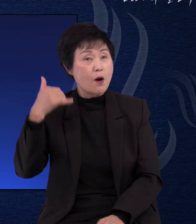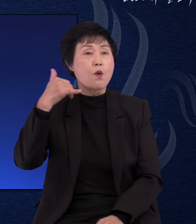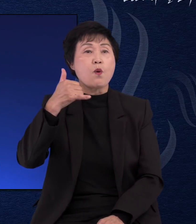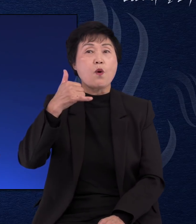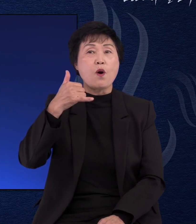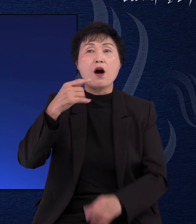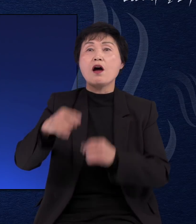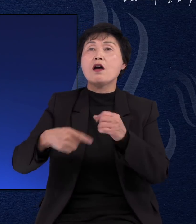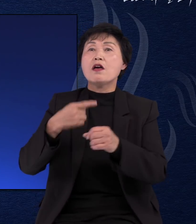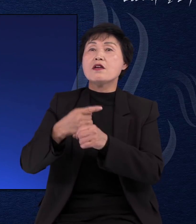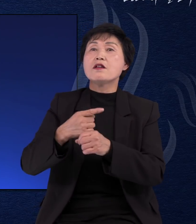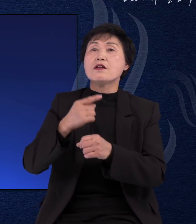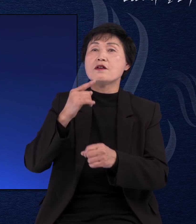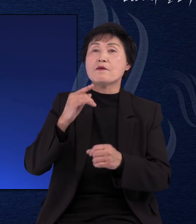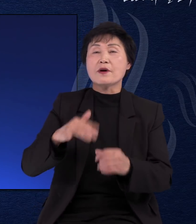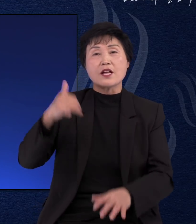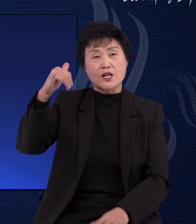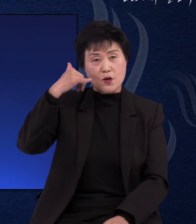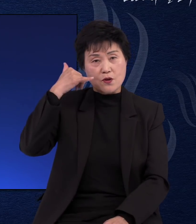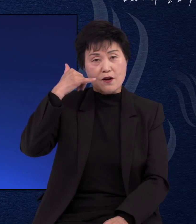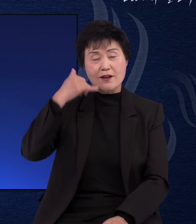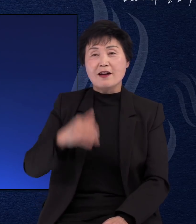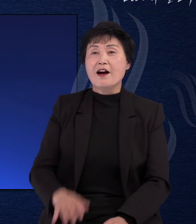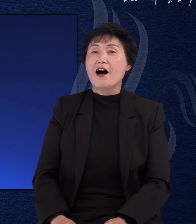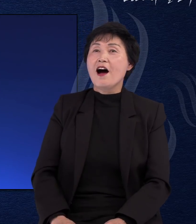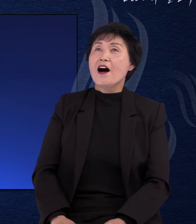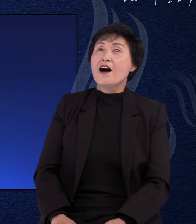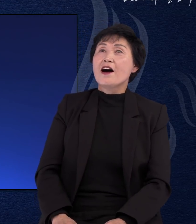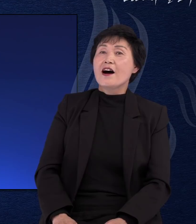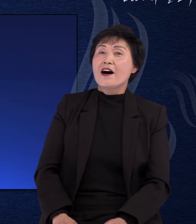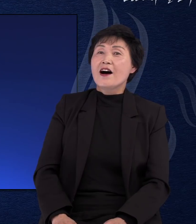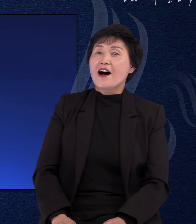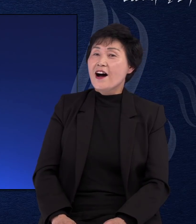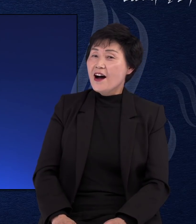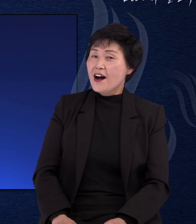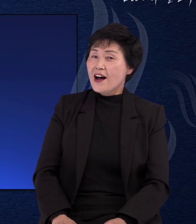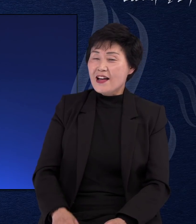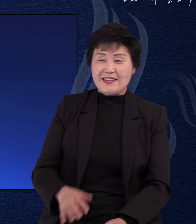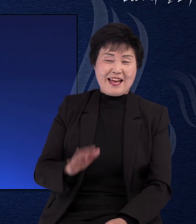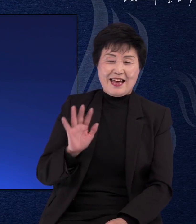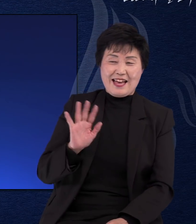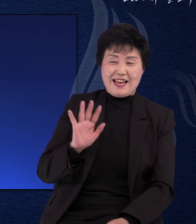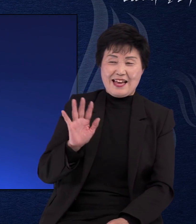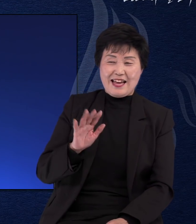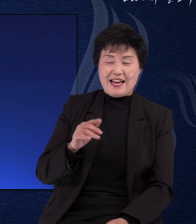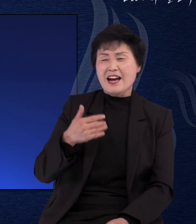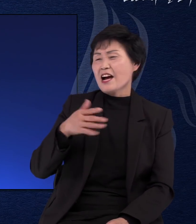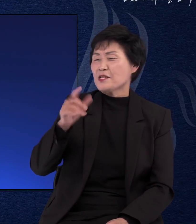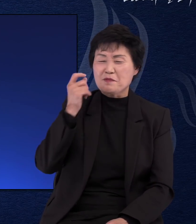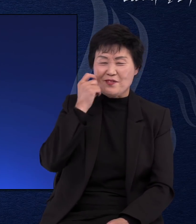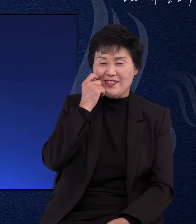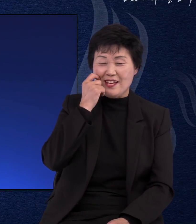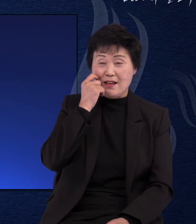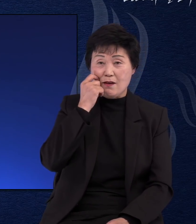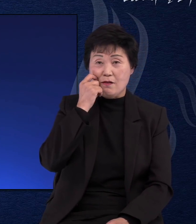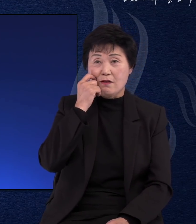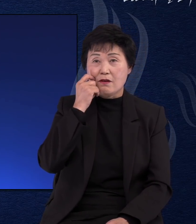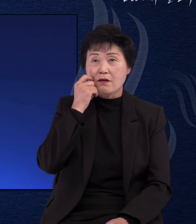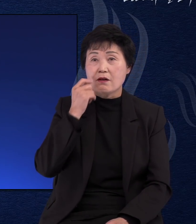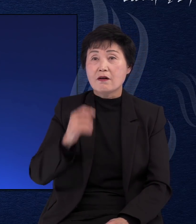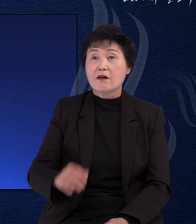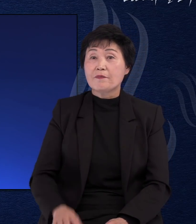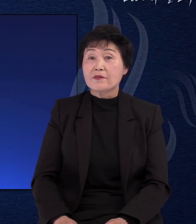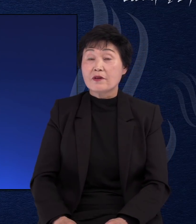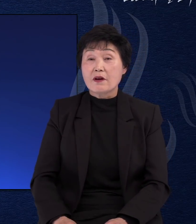만에 걸려옵니다. 그 전화를 받으면서 저 못 갑니다. 누군들 안